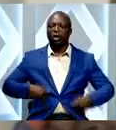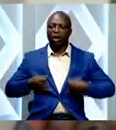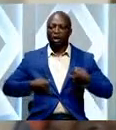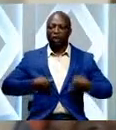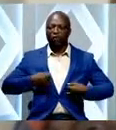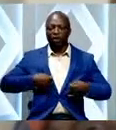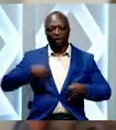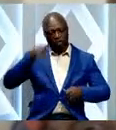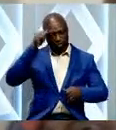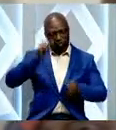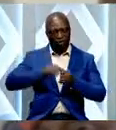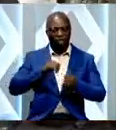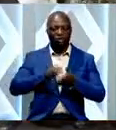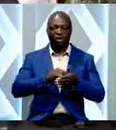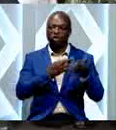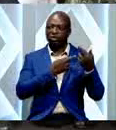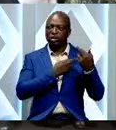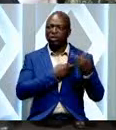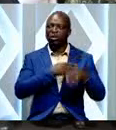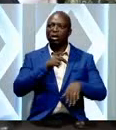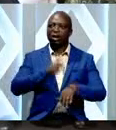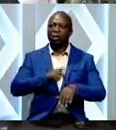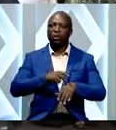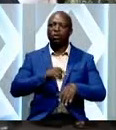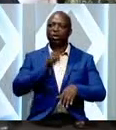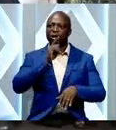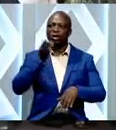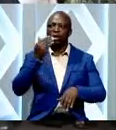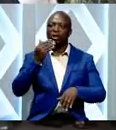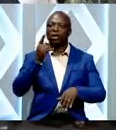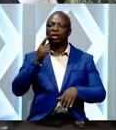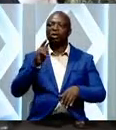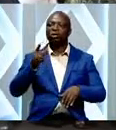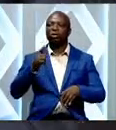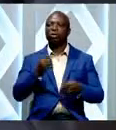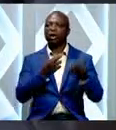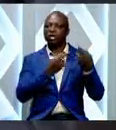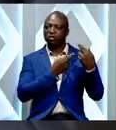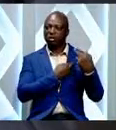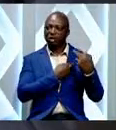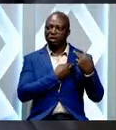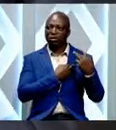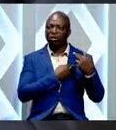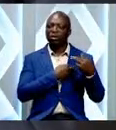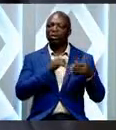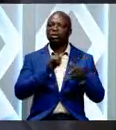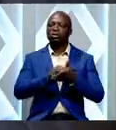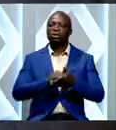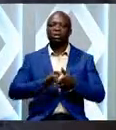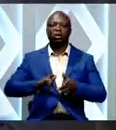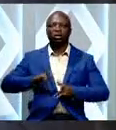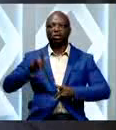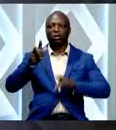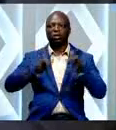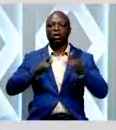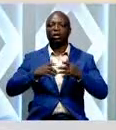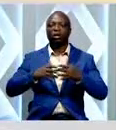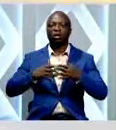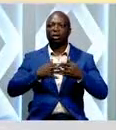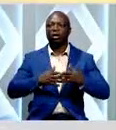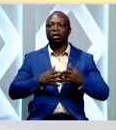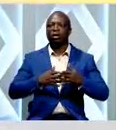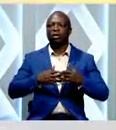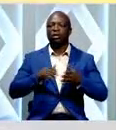souvenirs de l'auteur, notamment la période où il fut un des premiers responsables de la mythique compagnie panafricaine Air